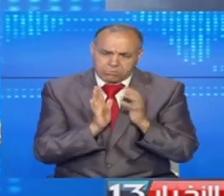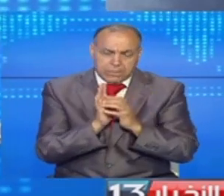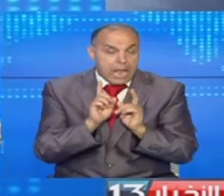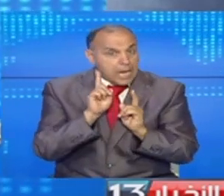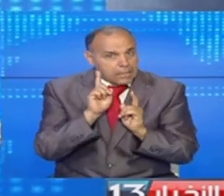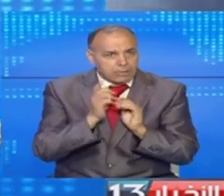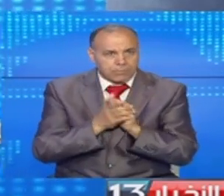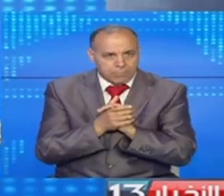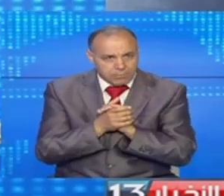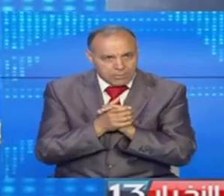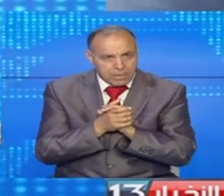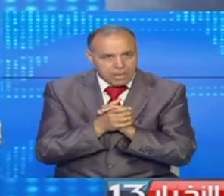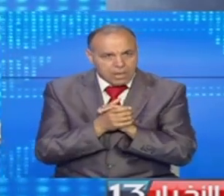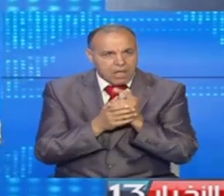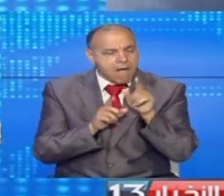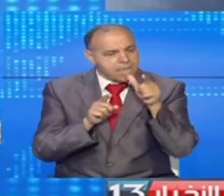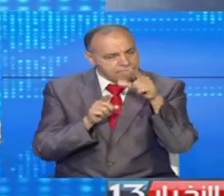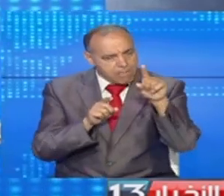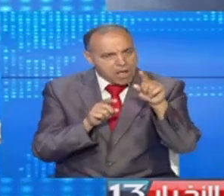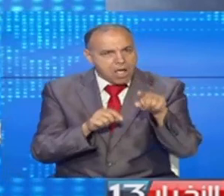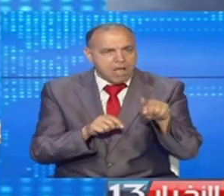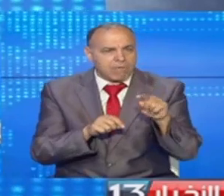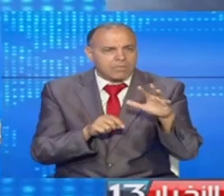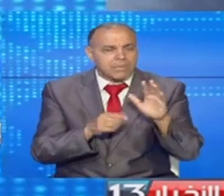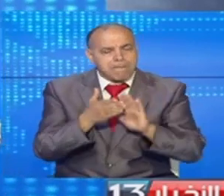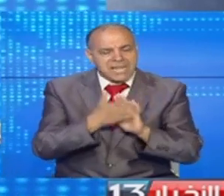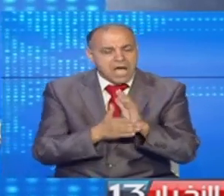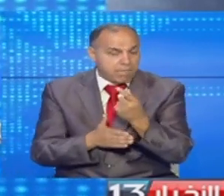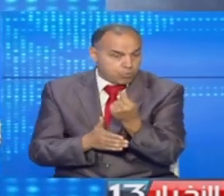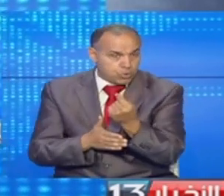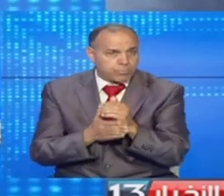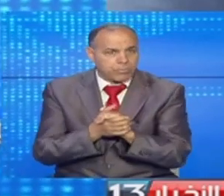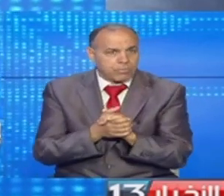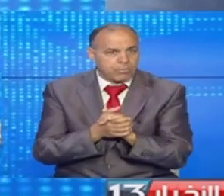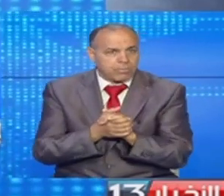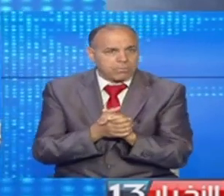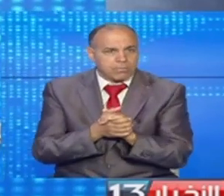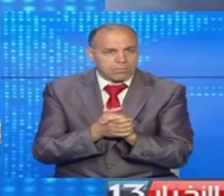ولكن آلية صحيح هي 1500 مليون دينار